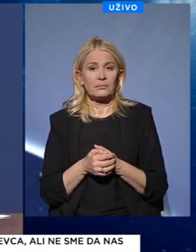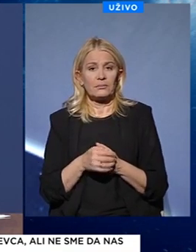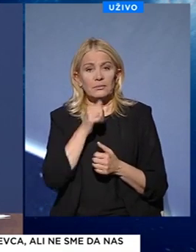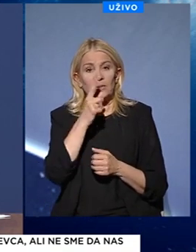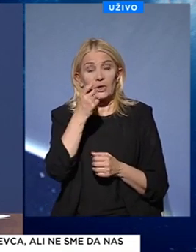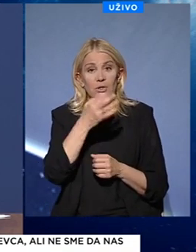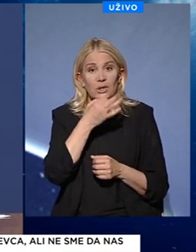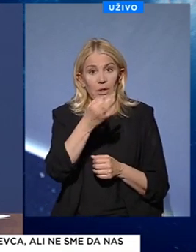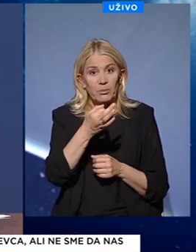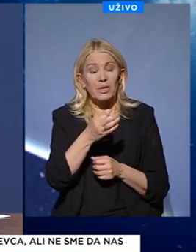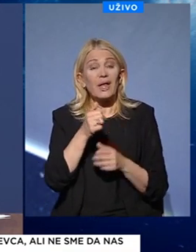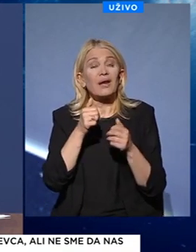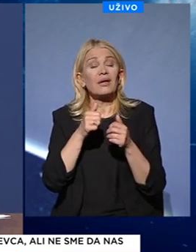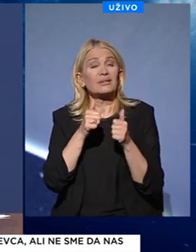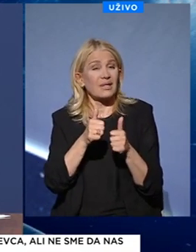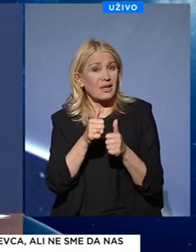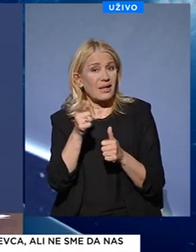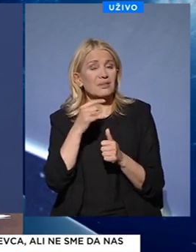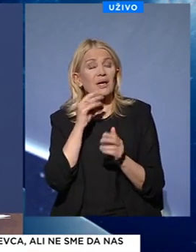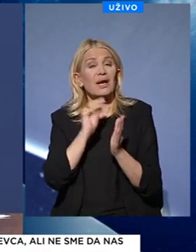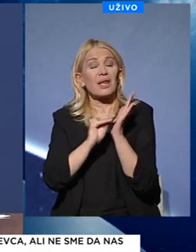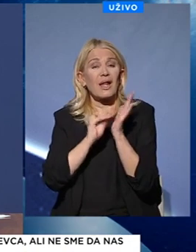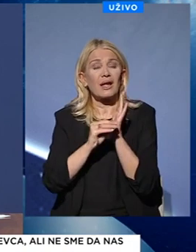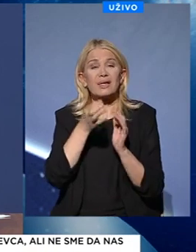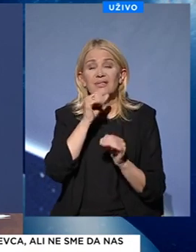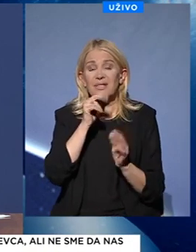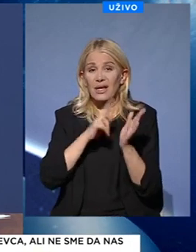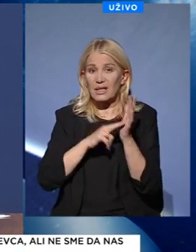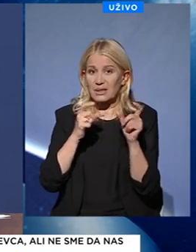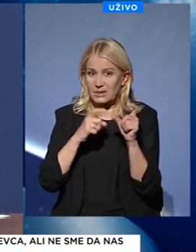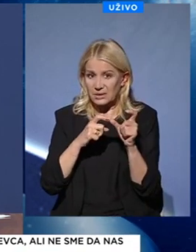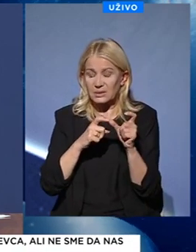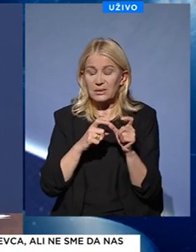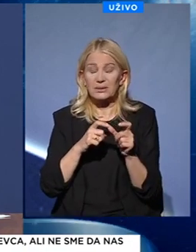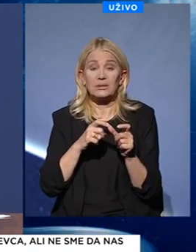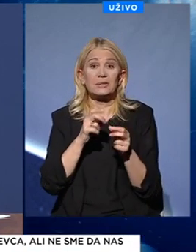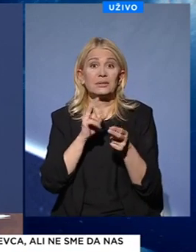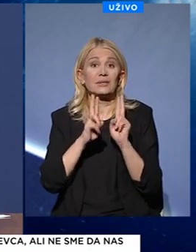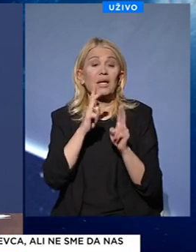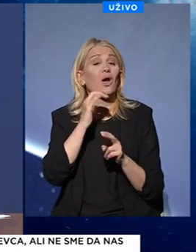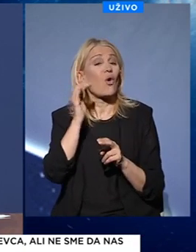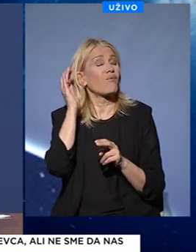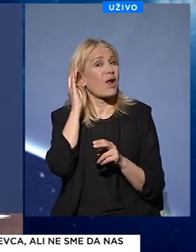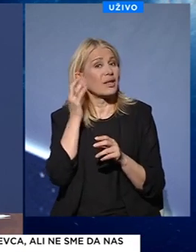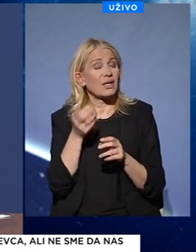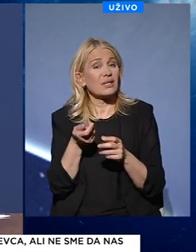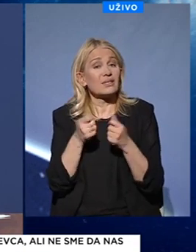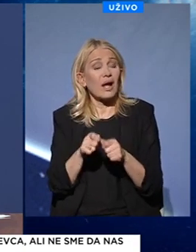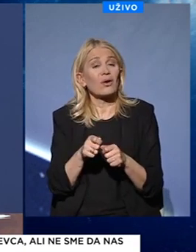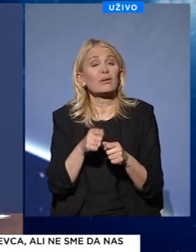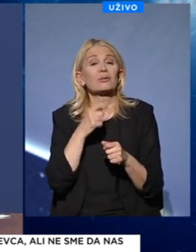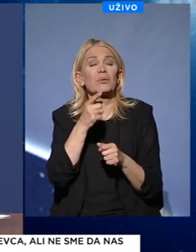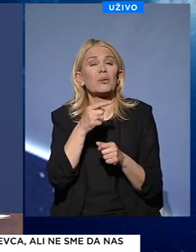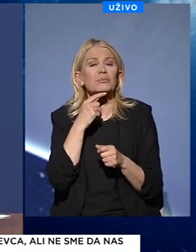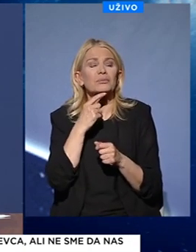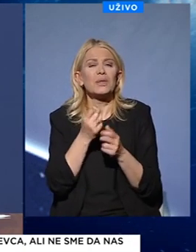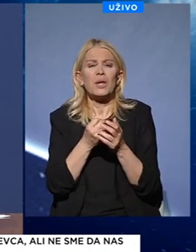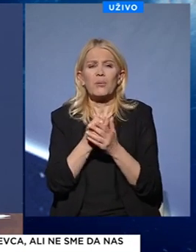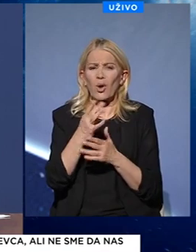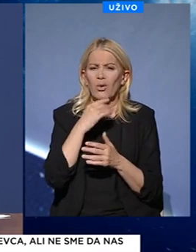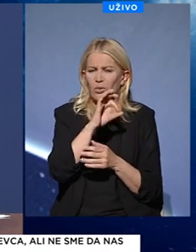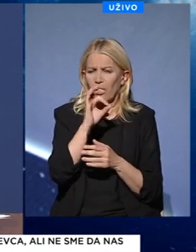jedno pitanje za danas, pitanje redakcije CINSA. Na koji način vladin zaključak strogo POF 05 broj